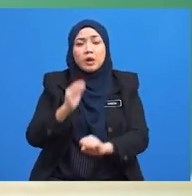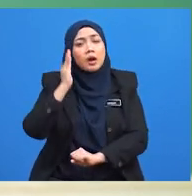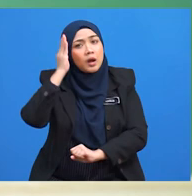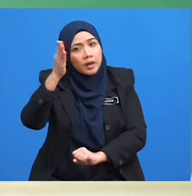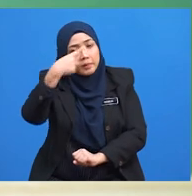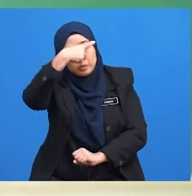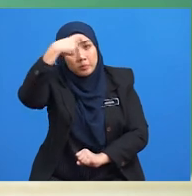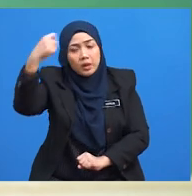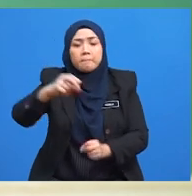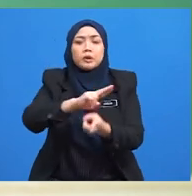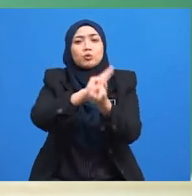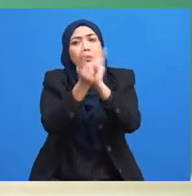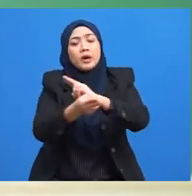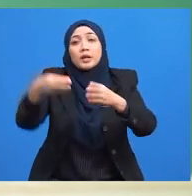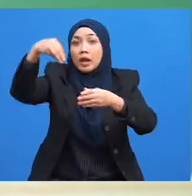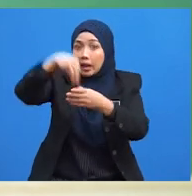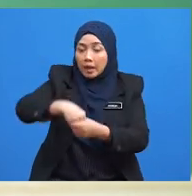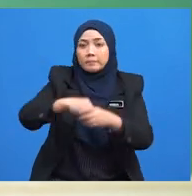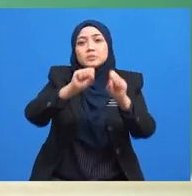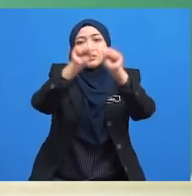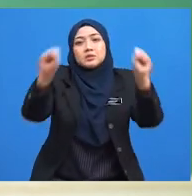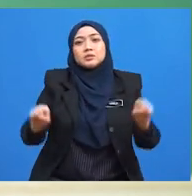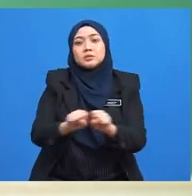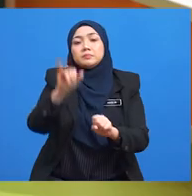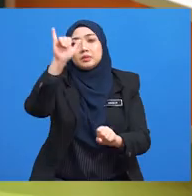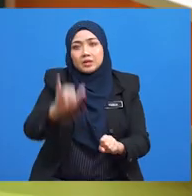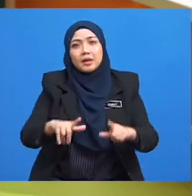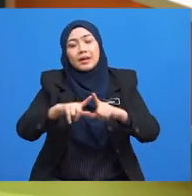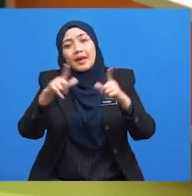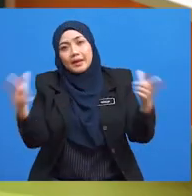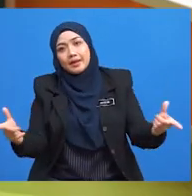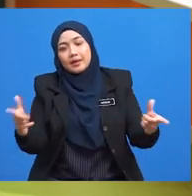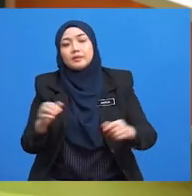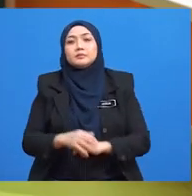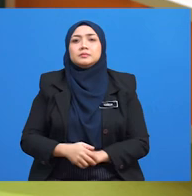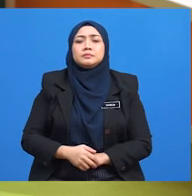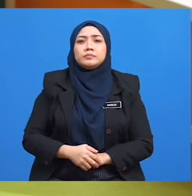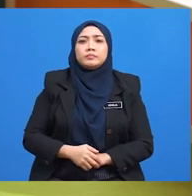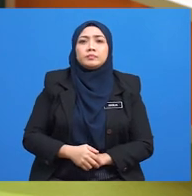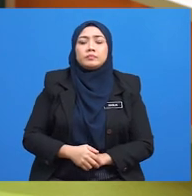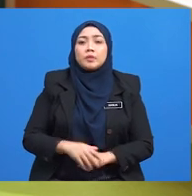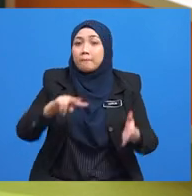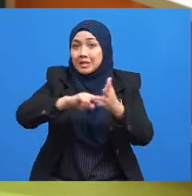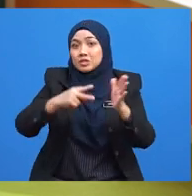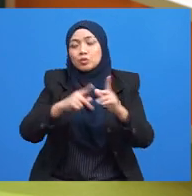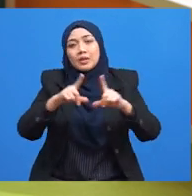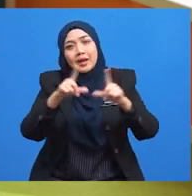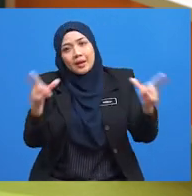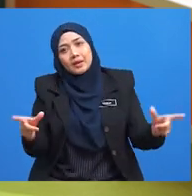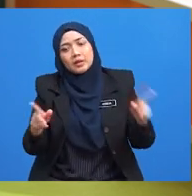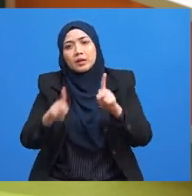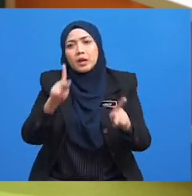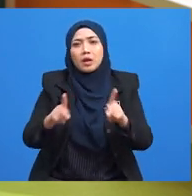menyebabkan perubahan dalam sistem yang lain. Dengan kata mudahnya, jika sesuatu sistem